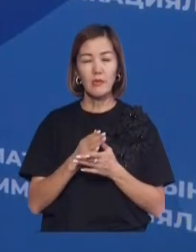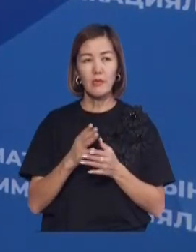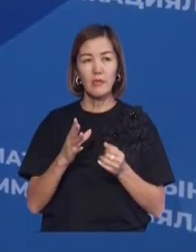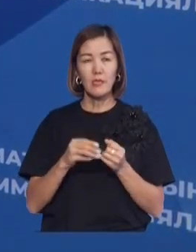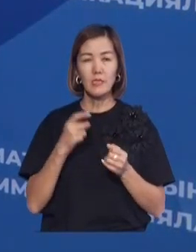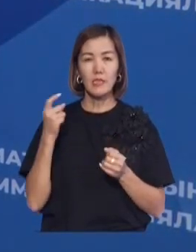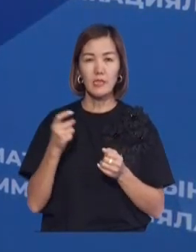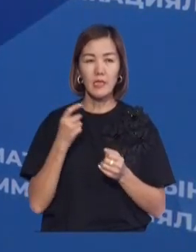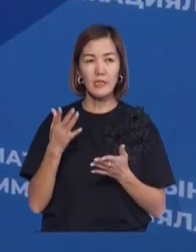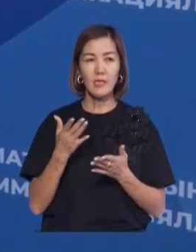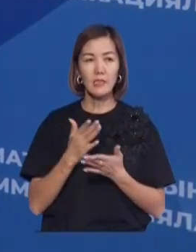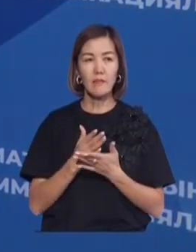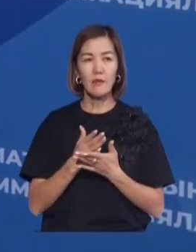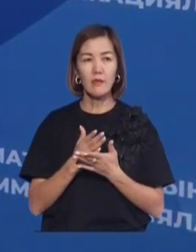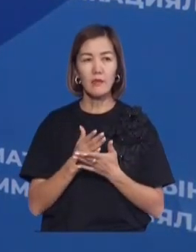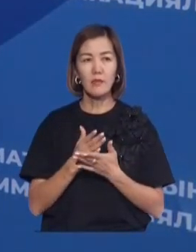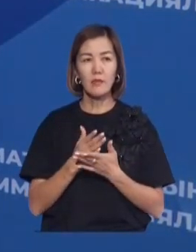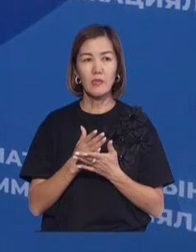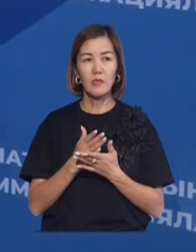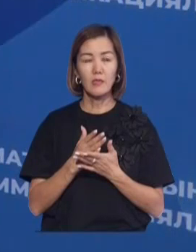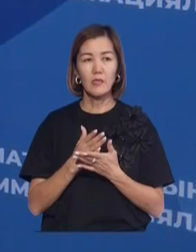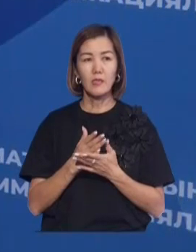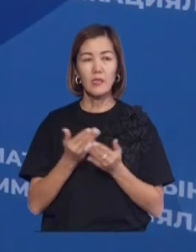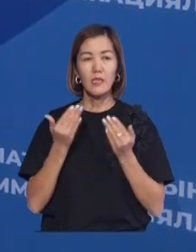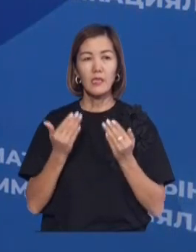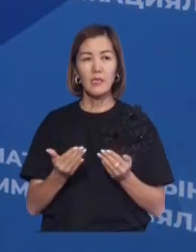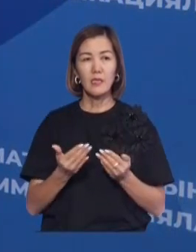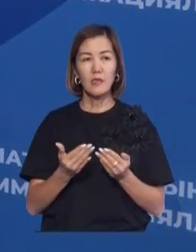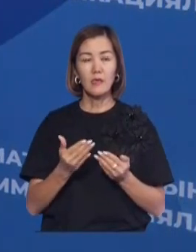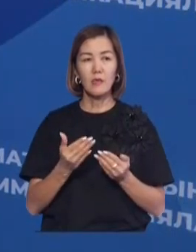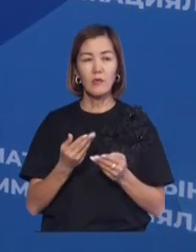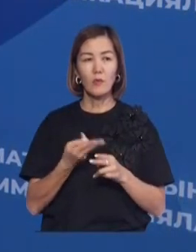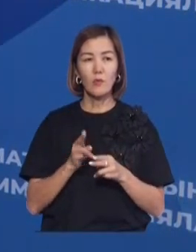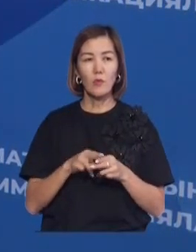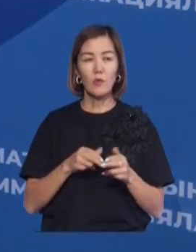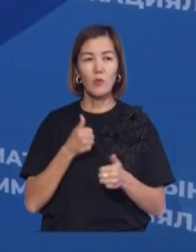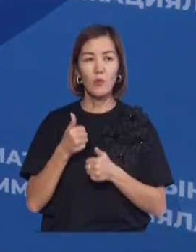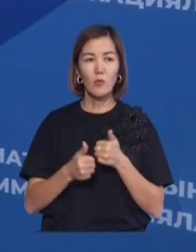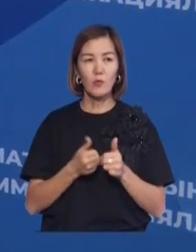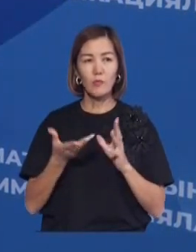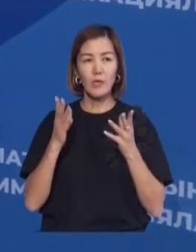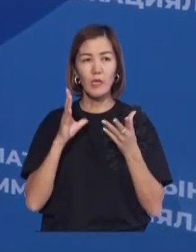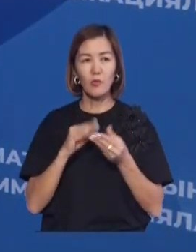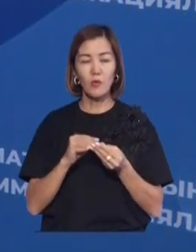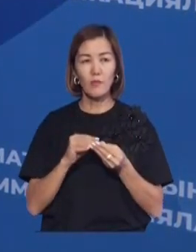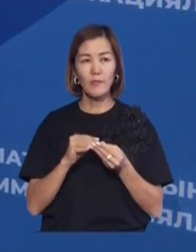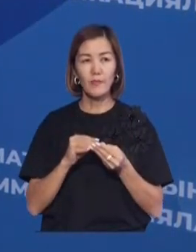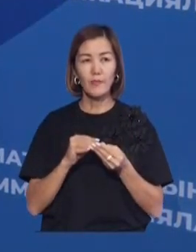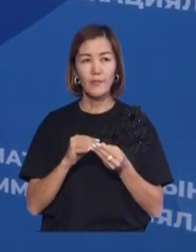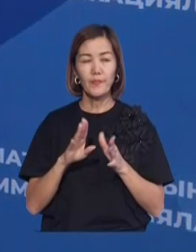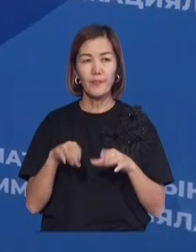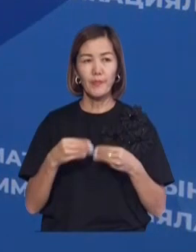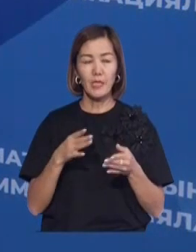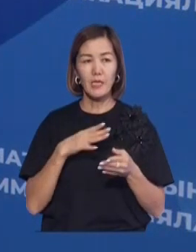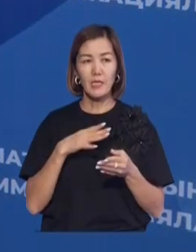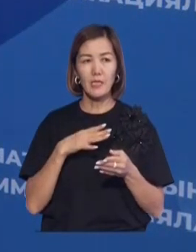фермерский хозяйство ма болады қатысуға. Енді ол конкурс, по итогам конкурса комиссия сол жерді, сол беріледі. Бірақ та